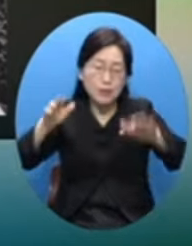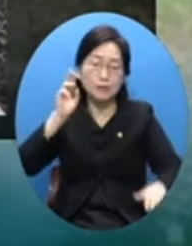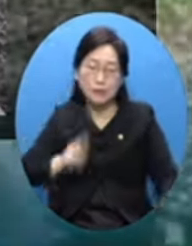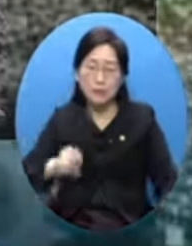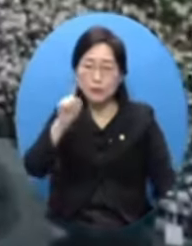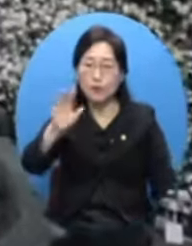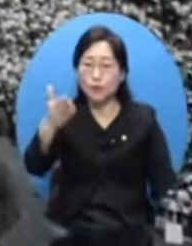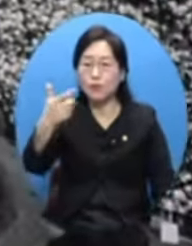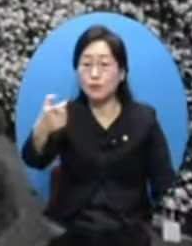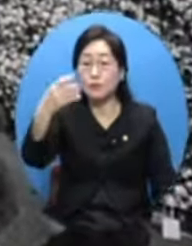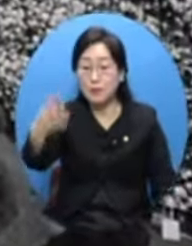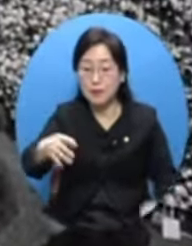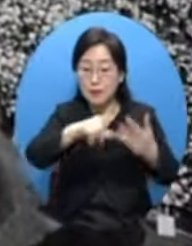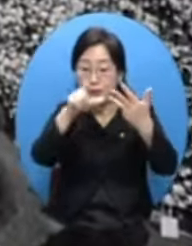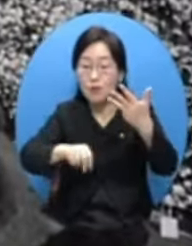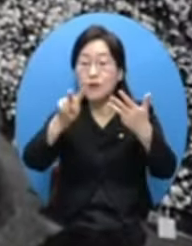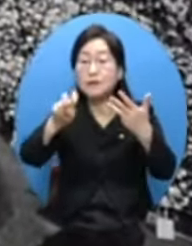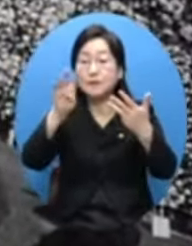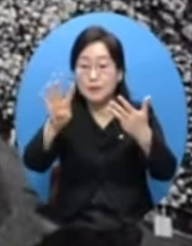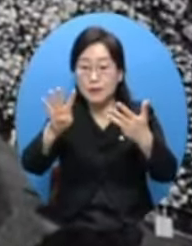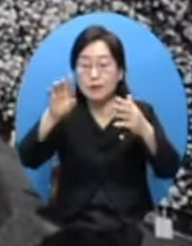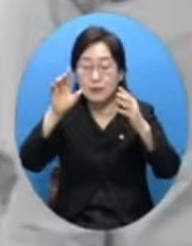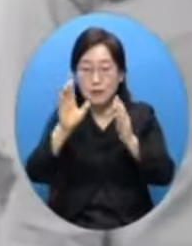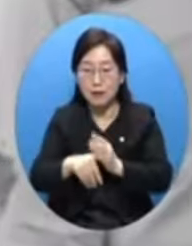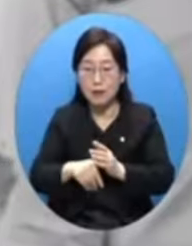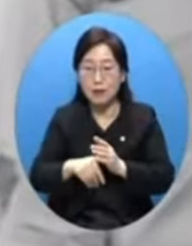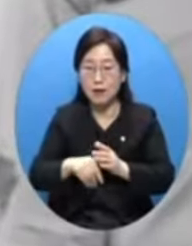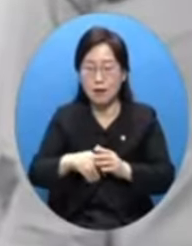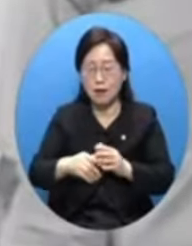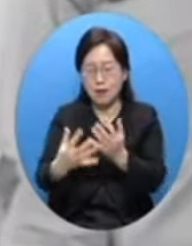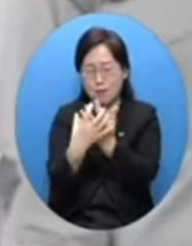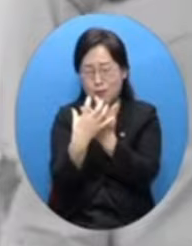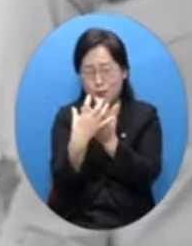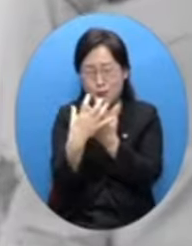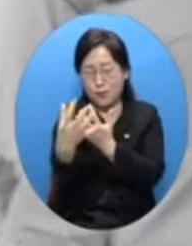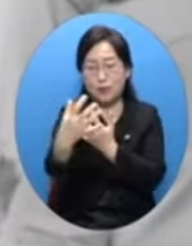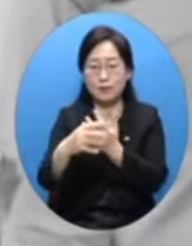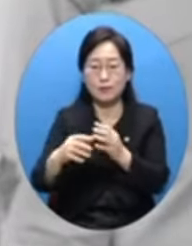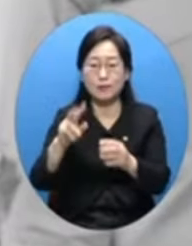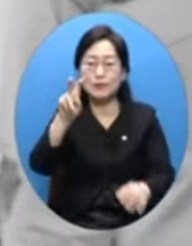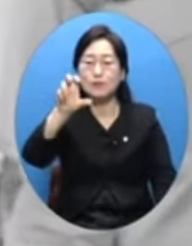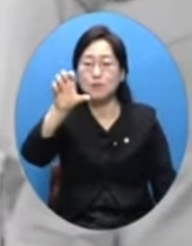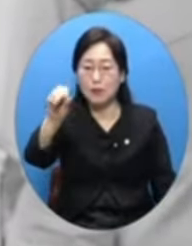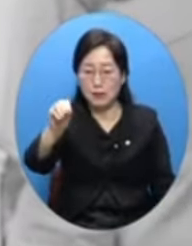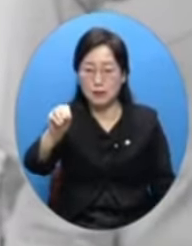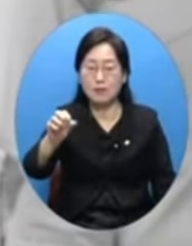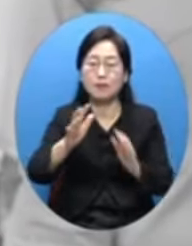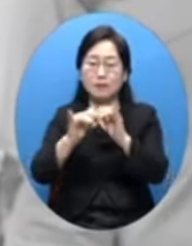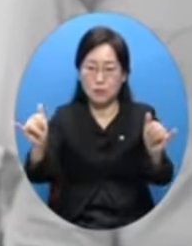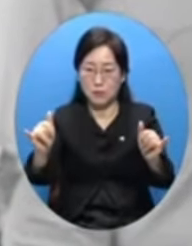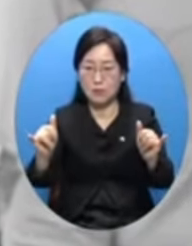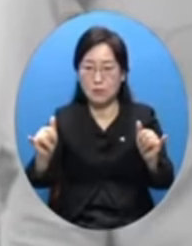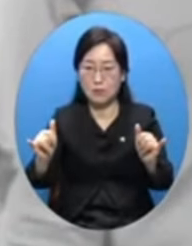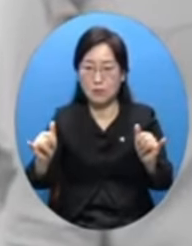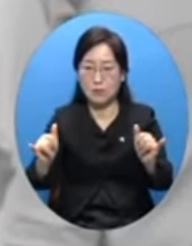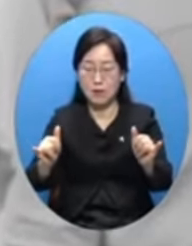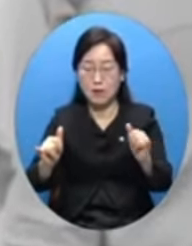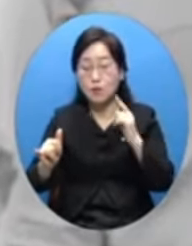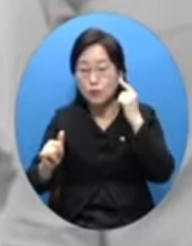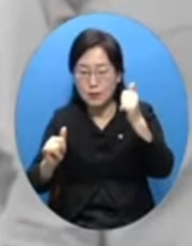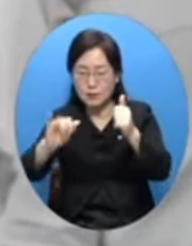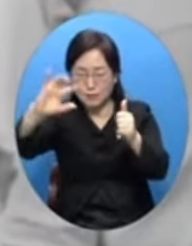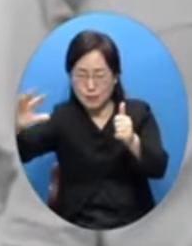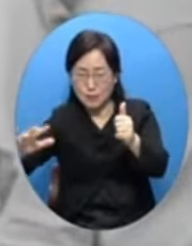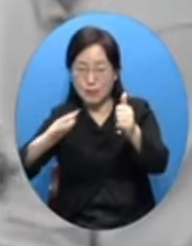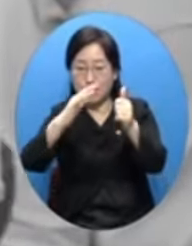1963년 월 28일 링컨 메모리 앞에서 25만 명의 그의 지지자들 앞에서 한